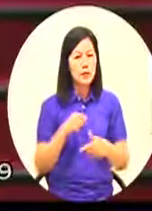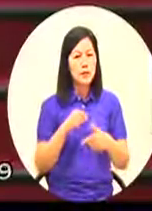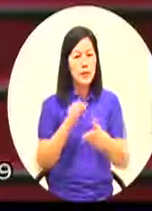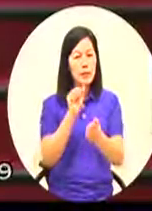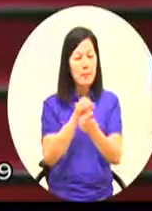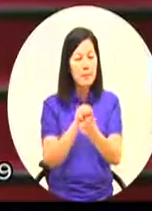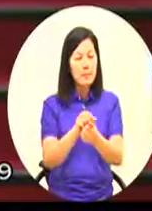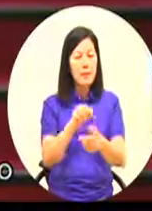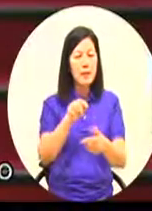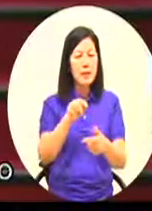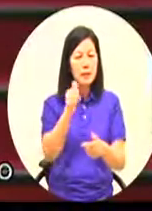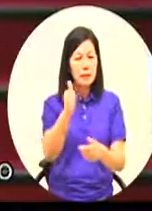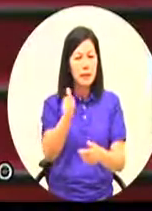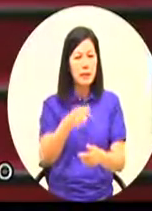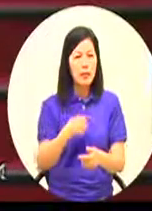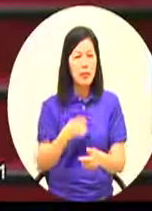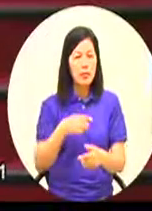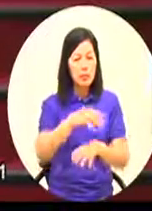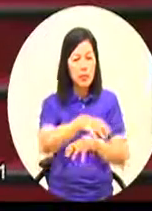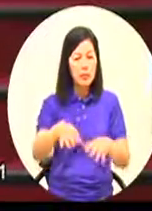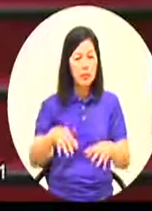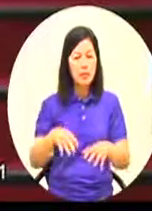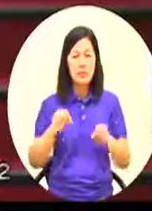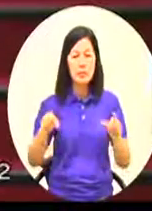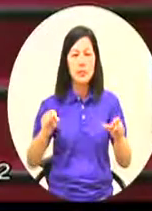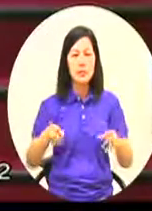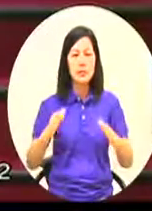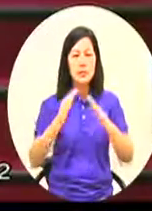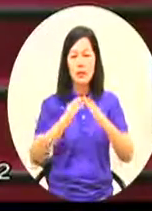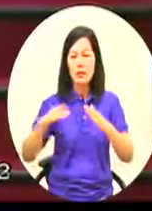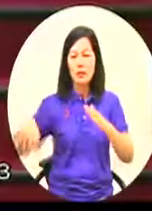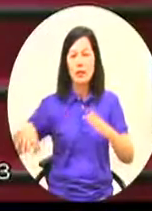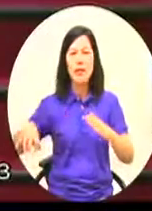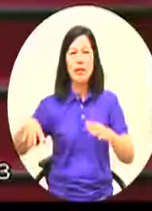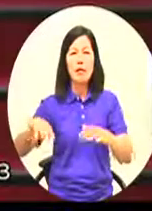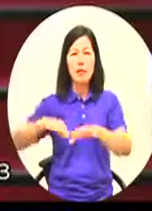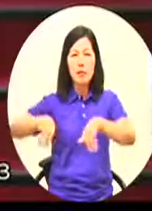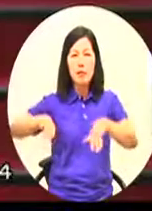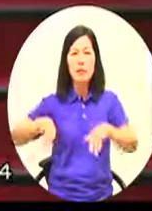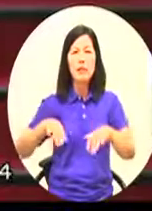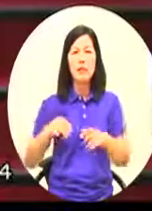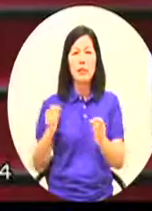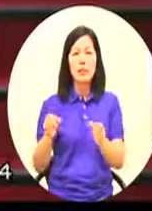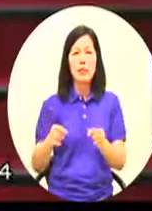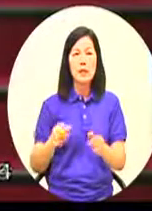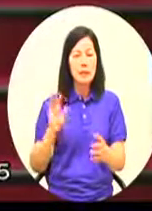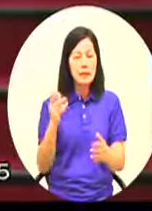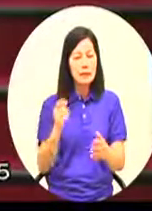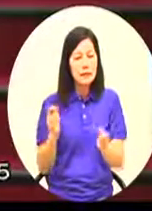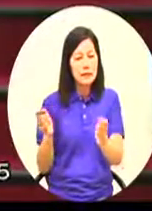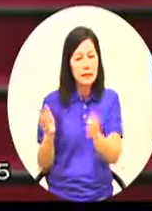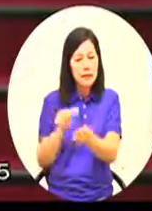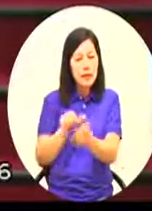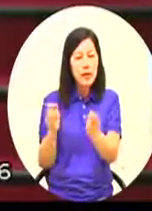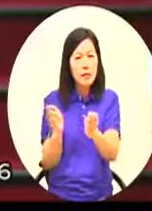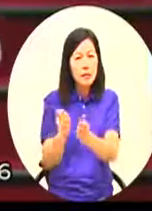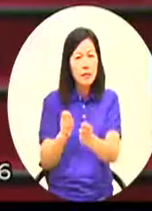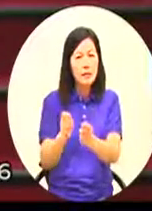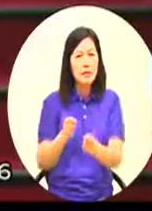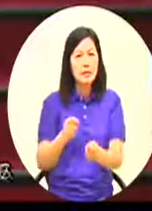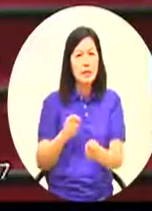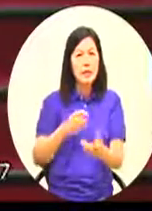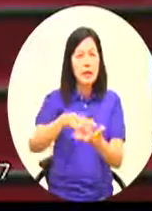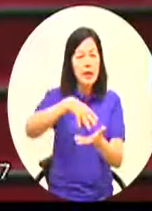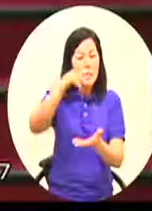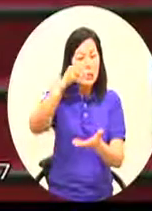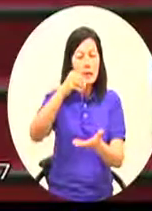一样的，虽然是隔壁了，隔壁的这个地段了哈，但是我们靠近阿里山，我们只要跨